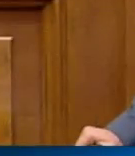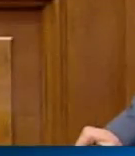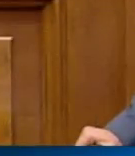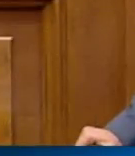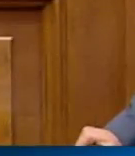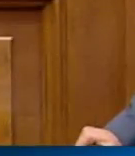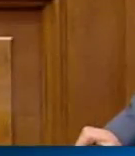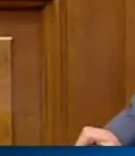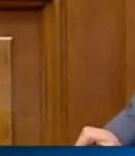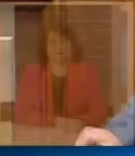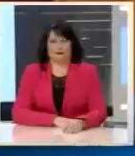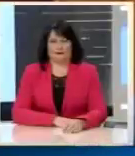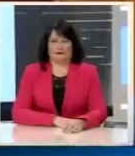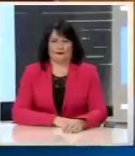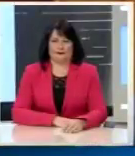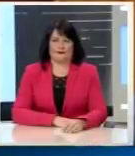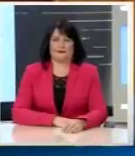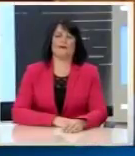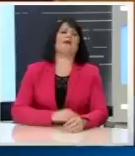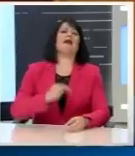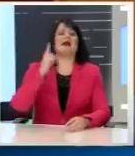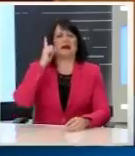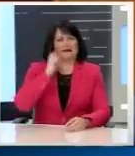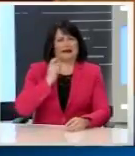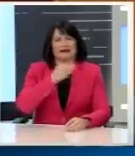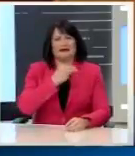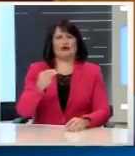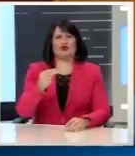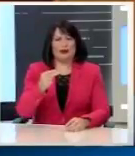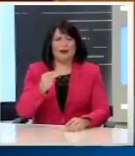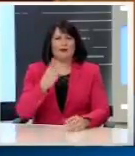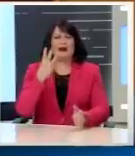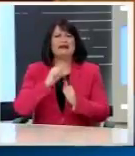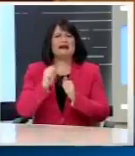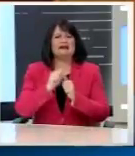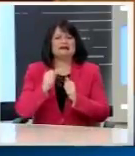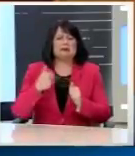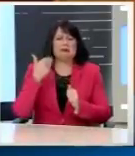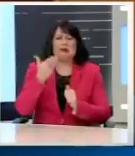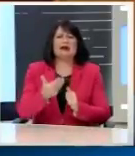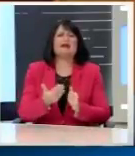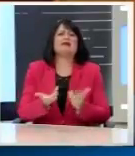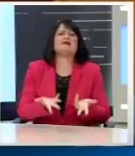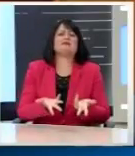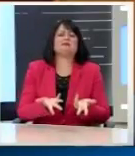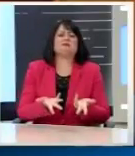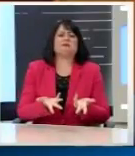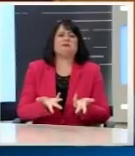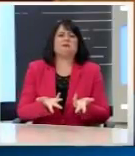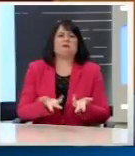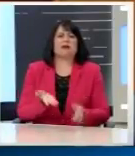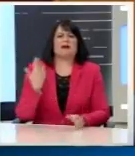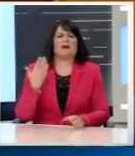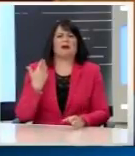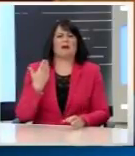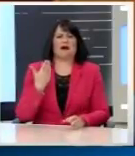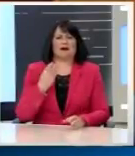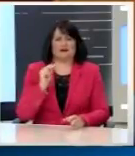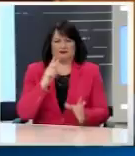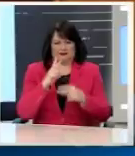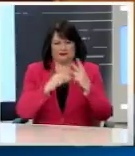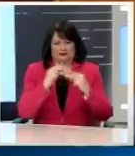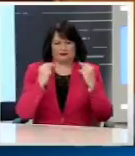Διότι ξέρετε, αυτή η υπόθεση έχει κακοφορμήσει τώρα 3 μήνες. Είχατε και την ατυχία στην προηγούμενη